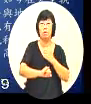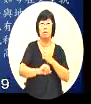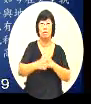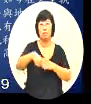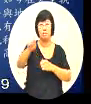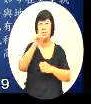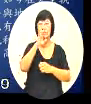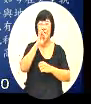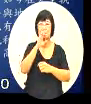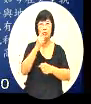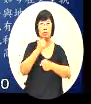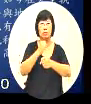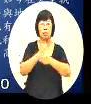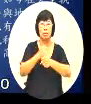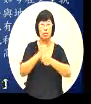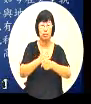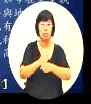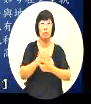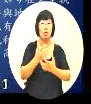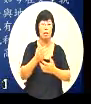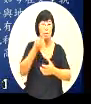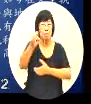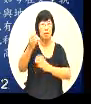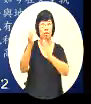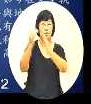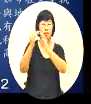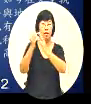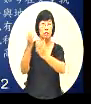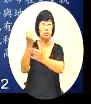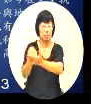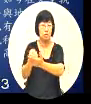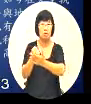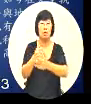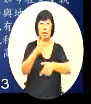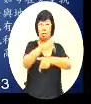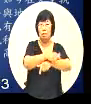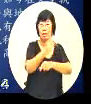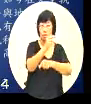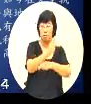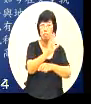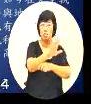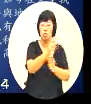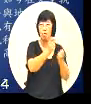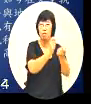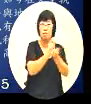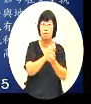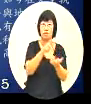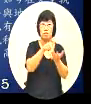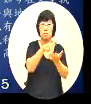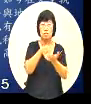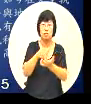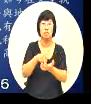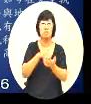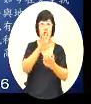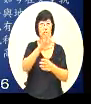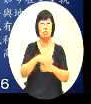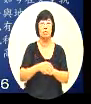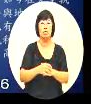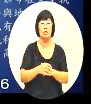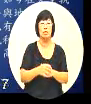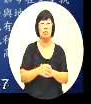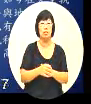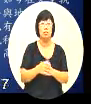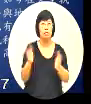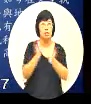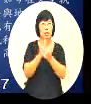去了大概就回不来，储备了都没回来，很多在南科，有的还通勤，然后在南科附近周处，所以综而言